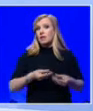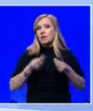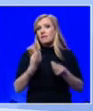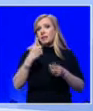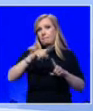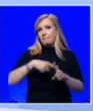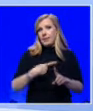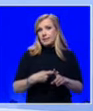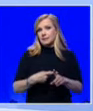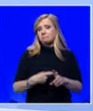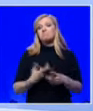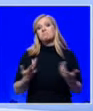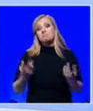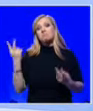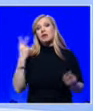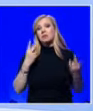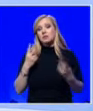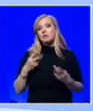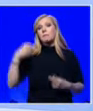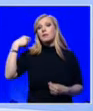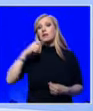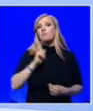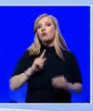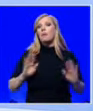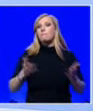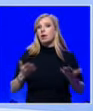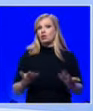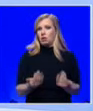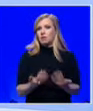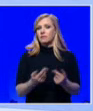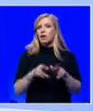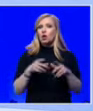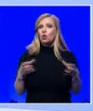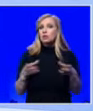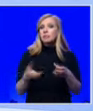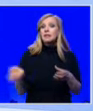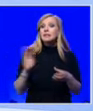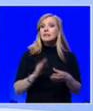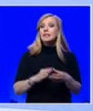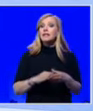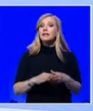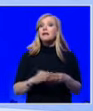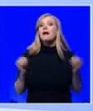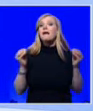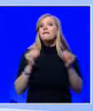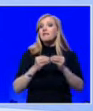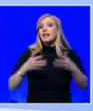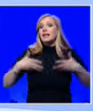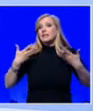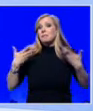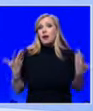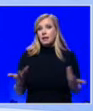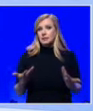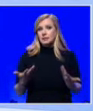Разбира се, президента може да свика бързо Народното събрание и след великденските